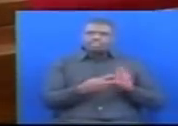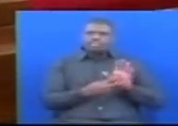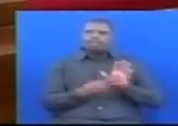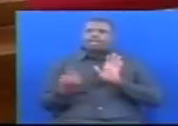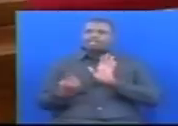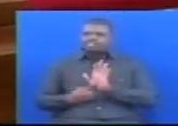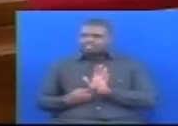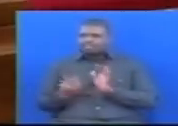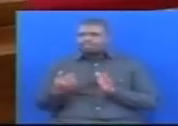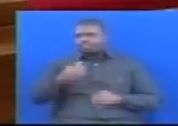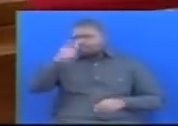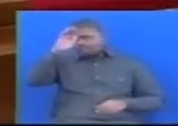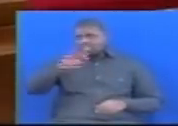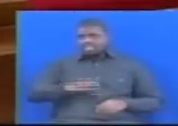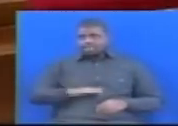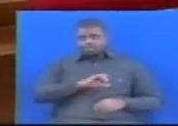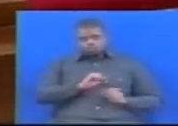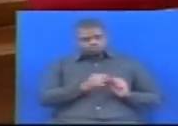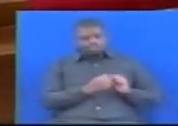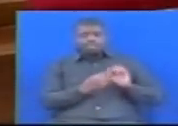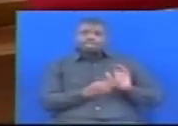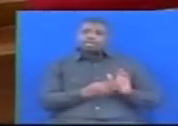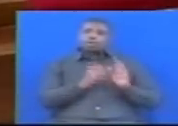Disemba 2018, walimu